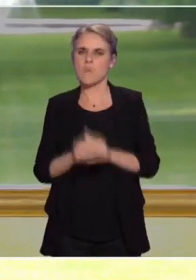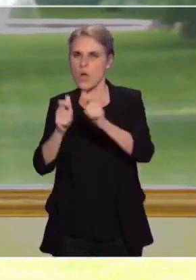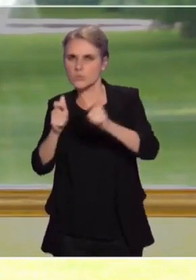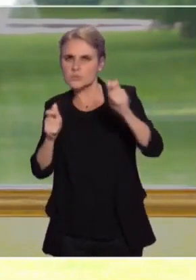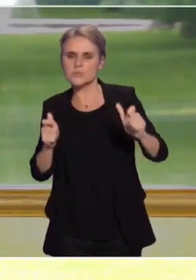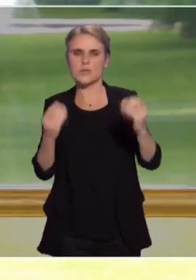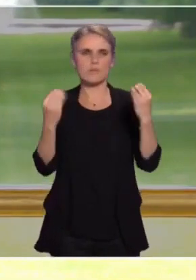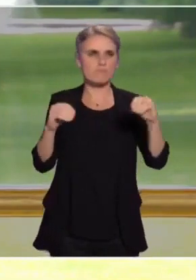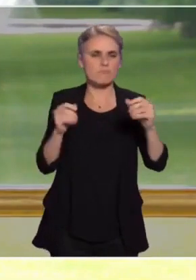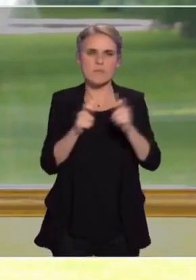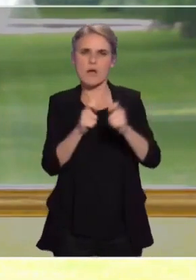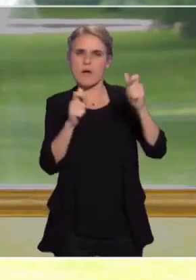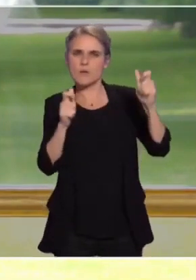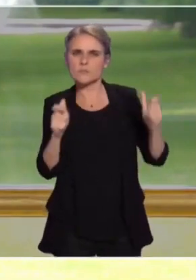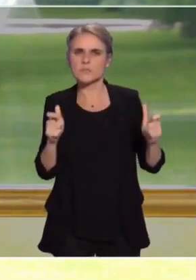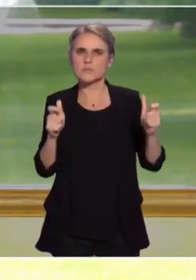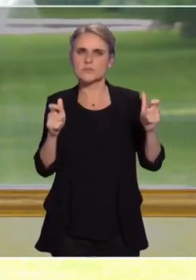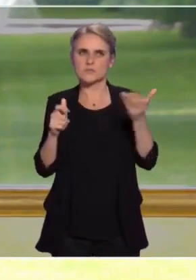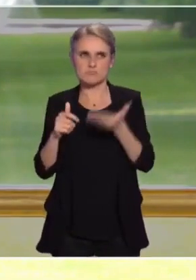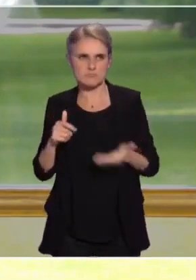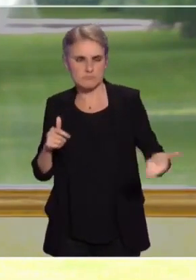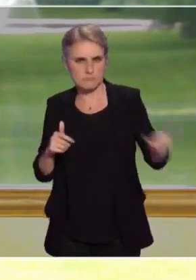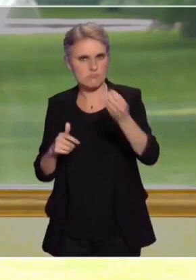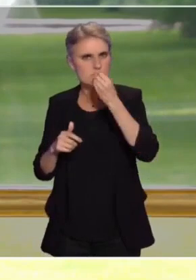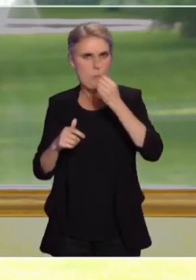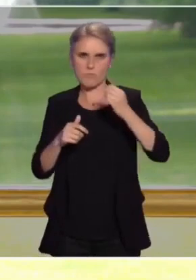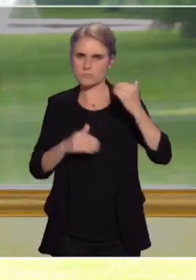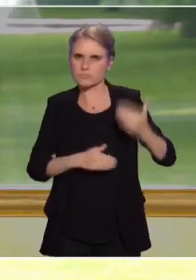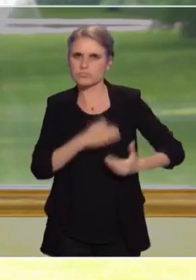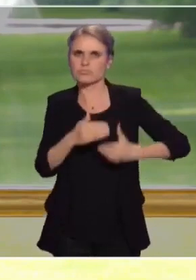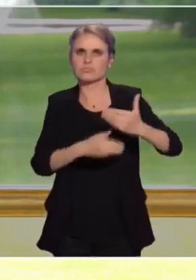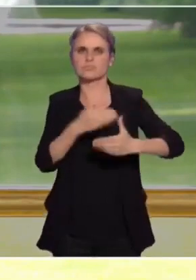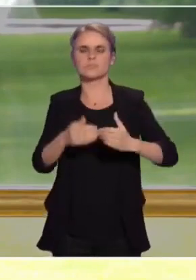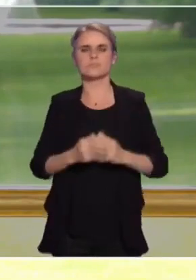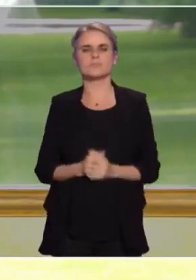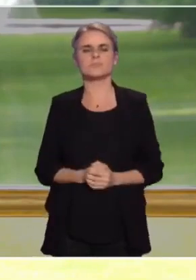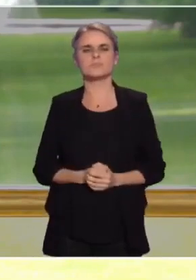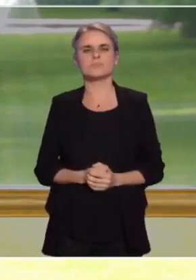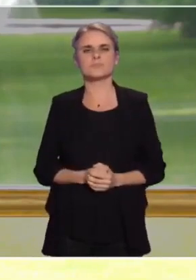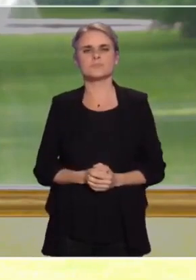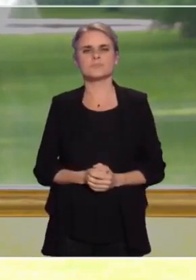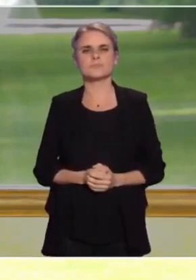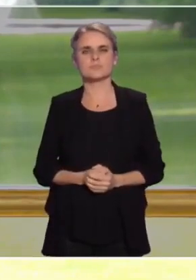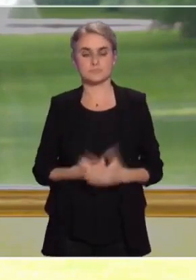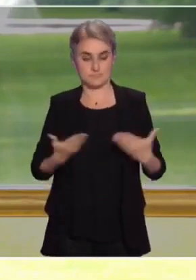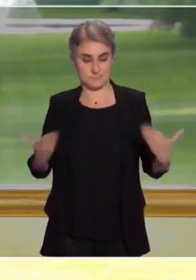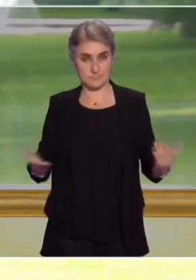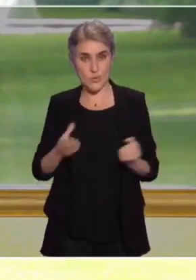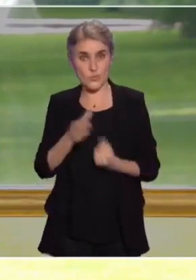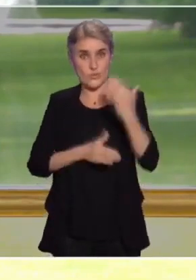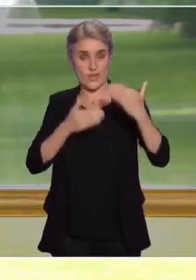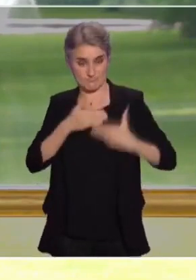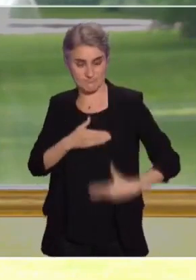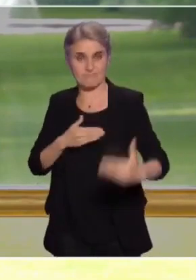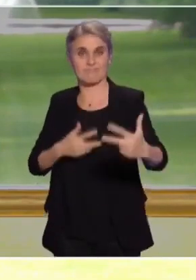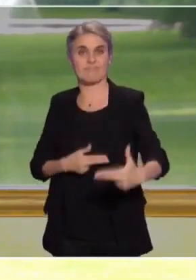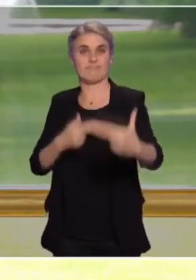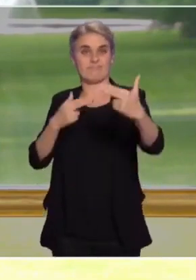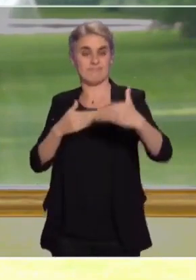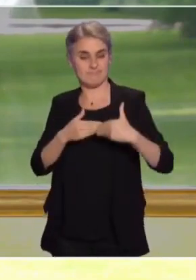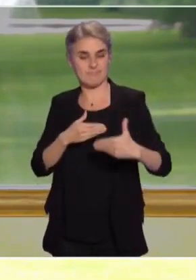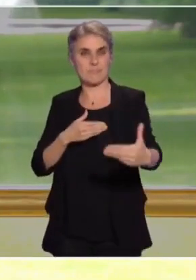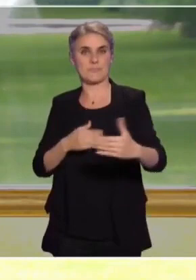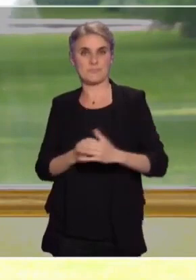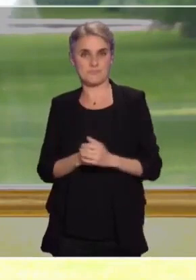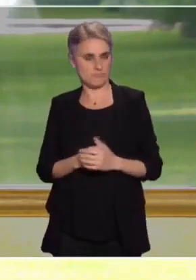commerces nos entreprises ont pu redémarrer la nouvelle étape qui s'ouvre à partir de demain va permettre